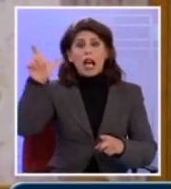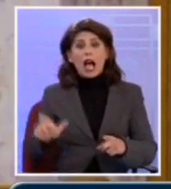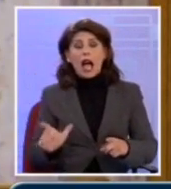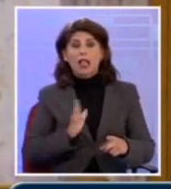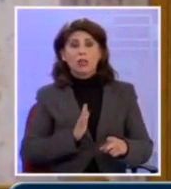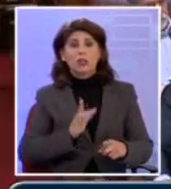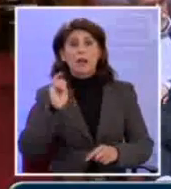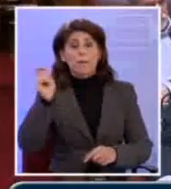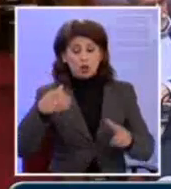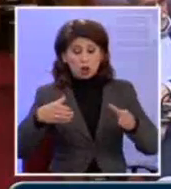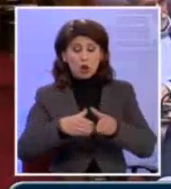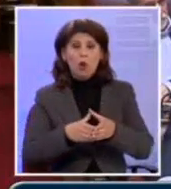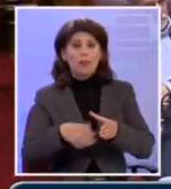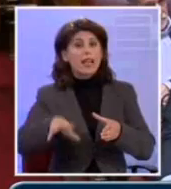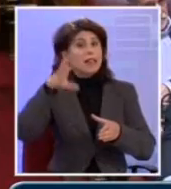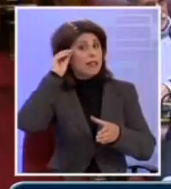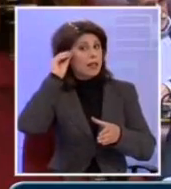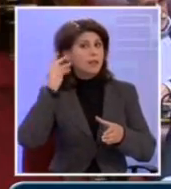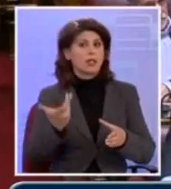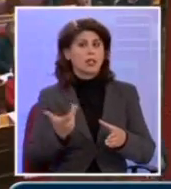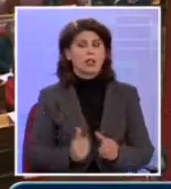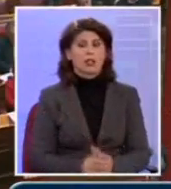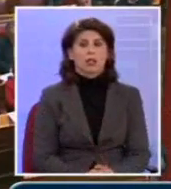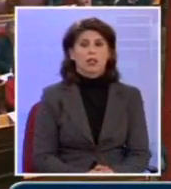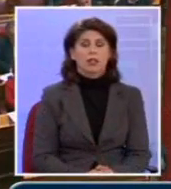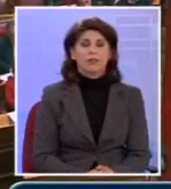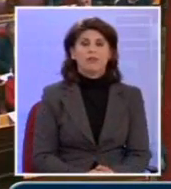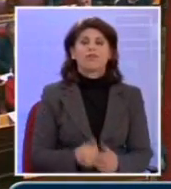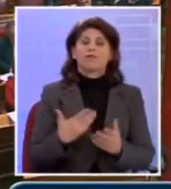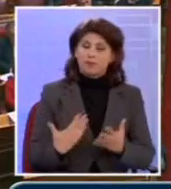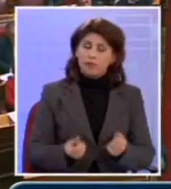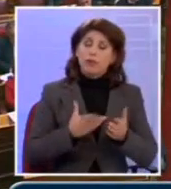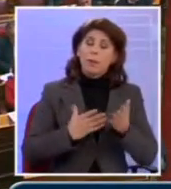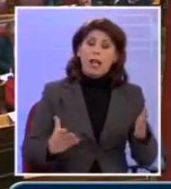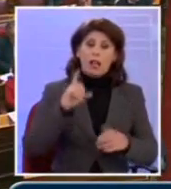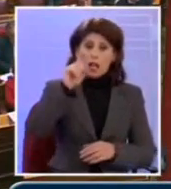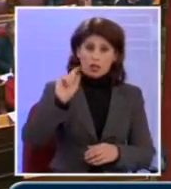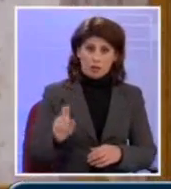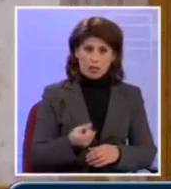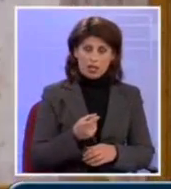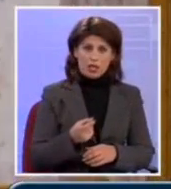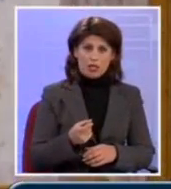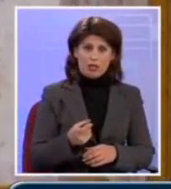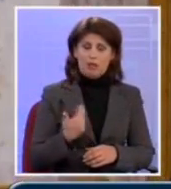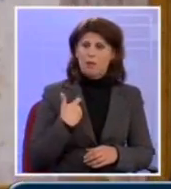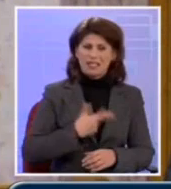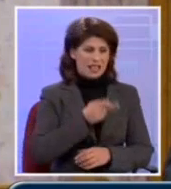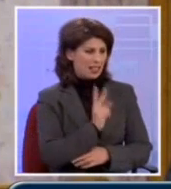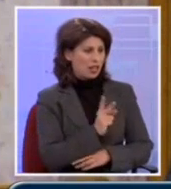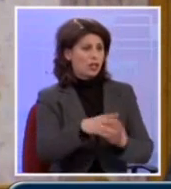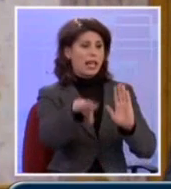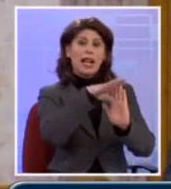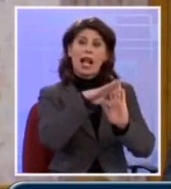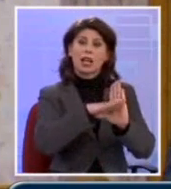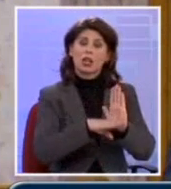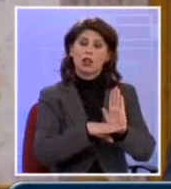Ως πολιτική παράταξη, ως αντίληψη. Είναι πολύ μεγάλα ερωτηματικά. Μας εγκαλείτε για κανόνες και